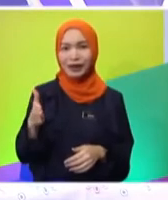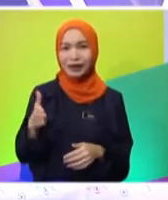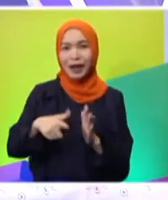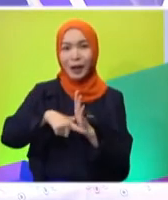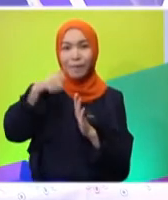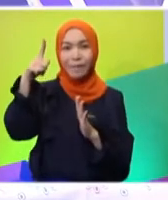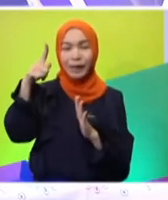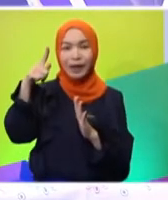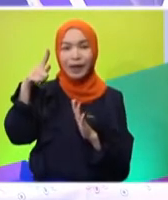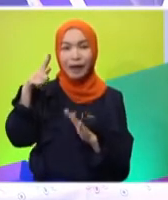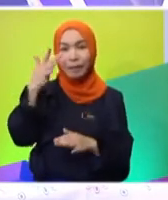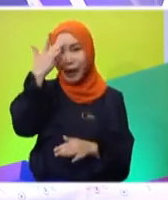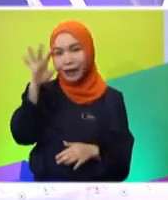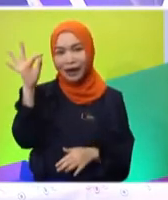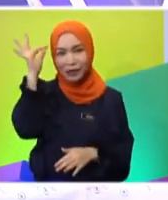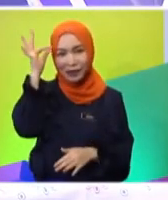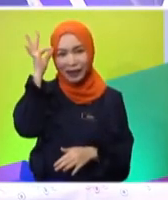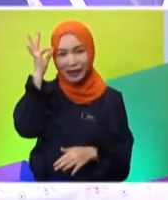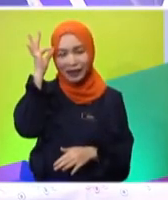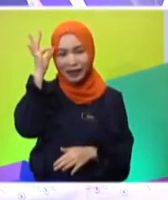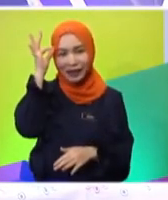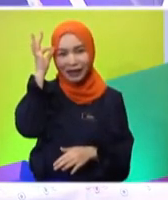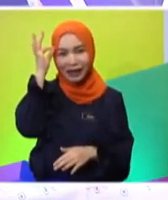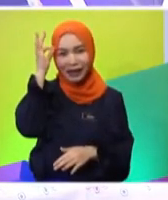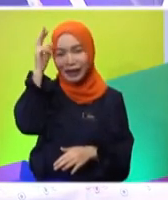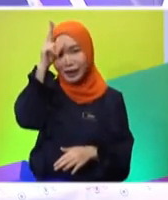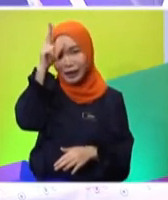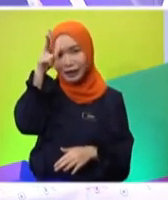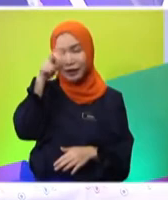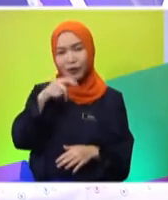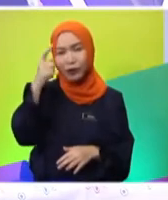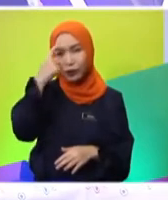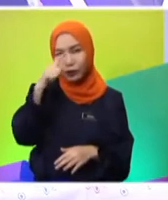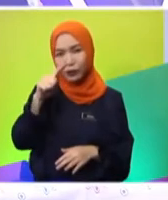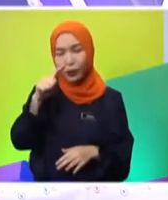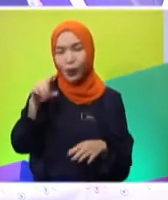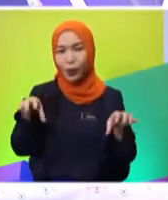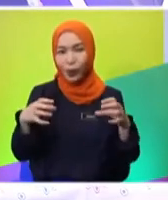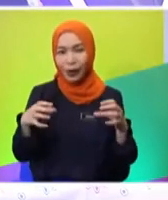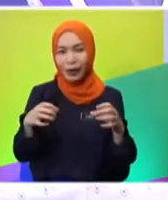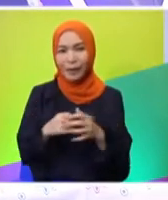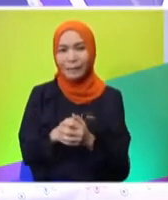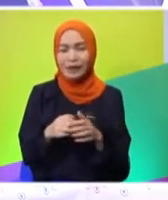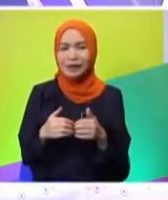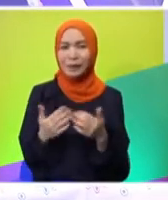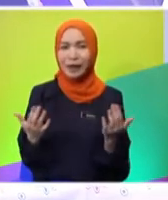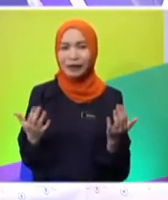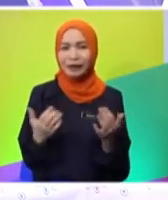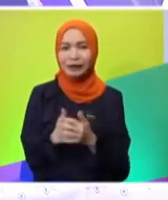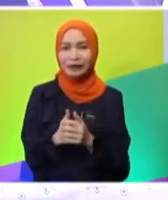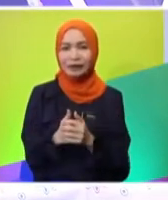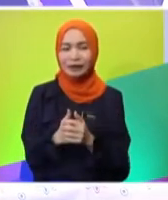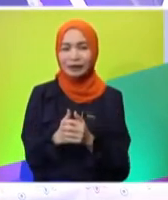berpikir ah untuk menjadikan sesuatu Oh hasil karya itu kreatif dia kepikiran semuanya enak bagi kreatif macam mana nak pagi cantikkan